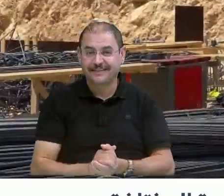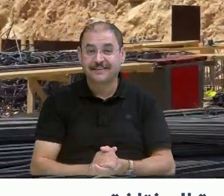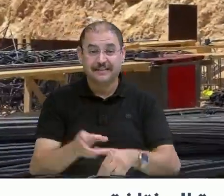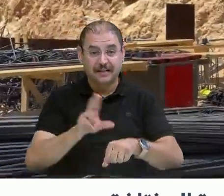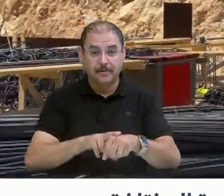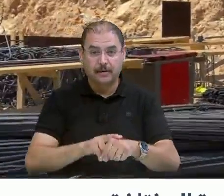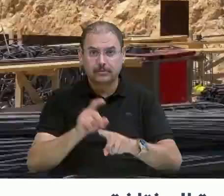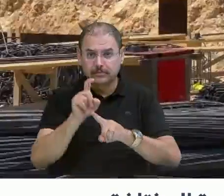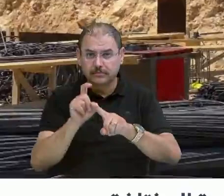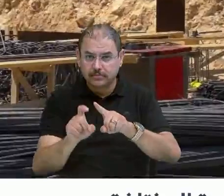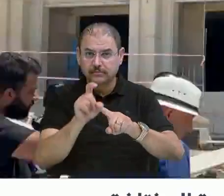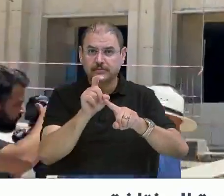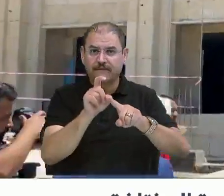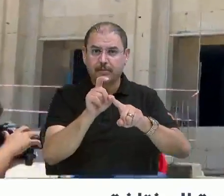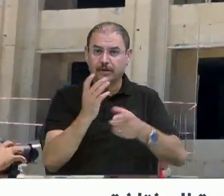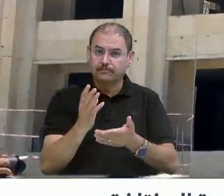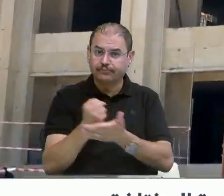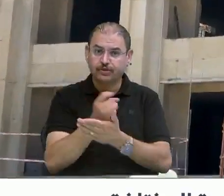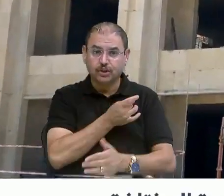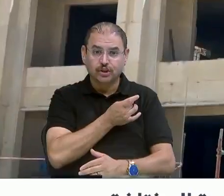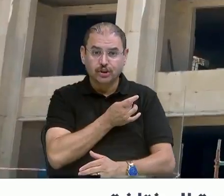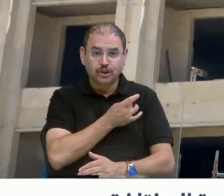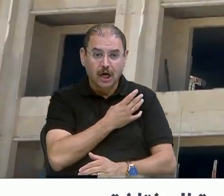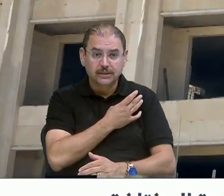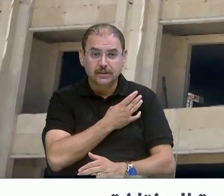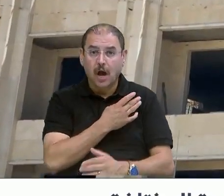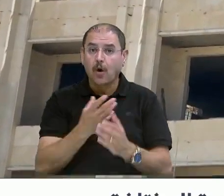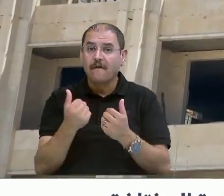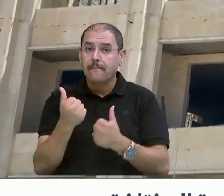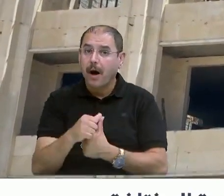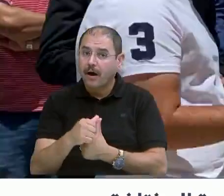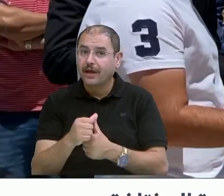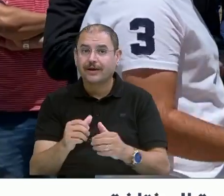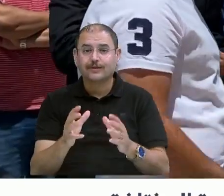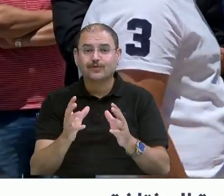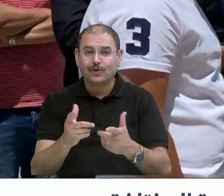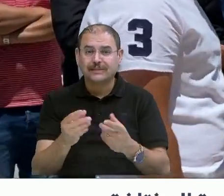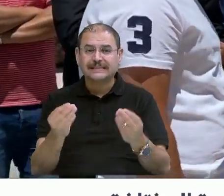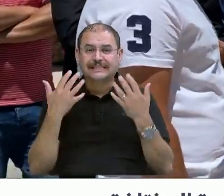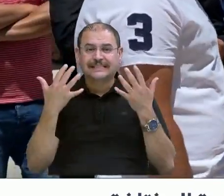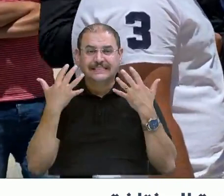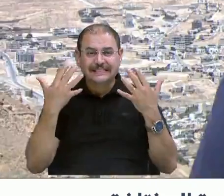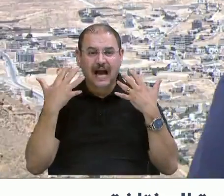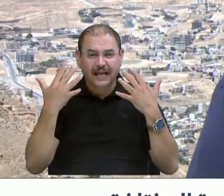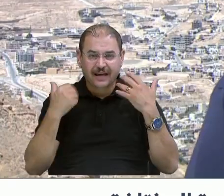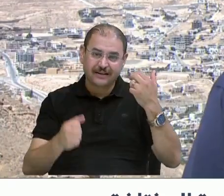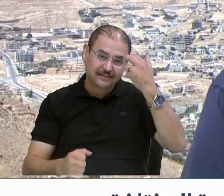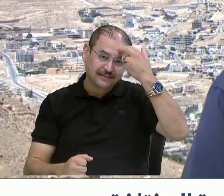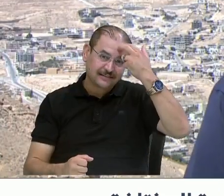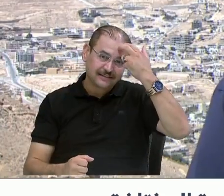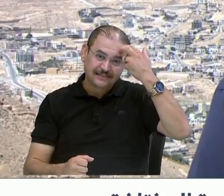حجم الانجاز في الاستثمارات الفندقيه الجديده وما ستقدمه من تجربه سياحيه مميزه لزوار المدينه جزء